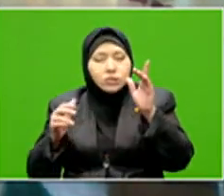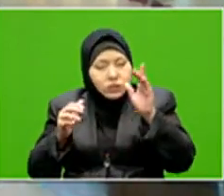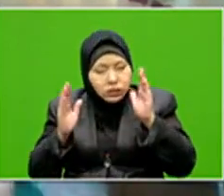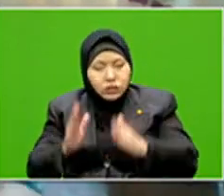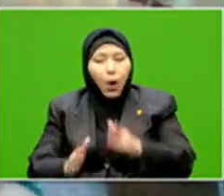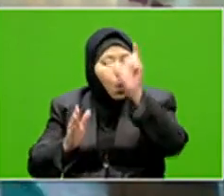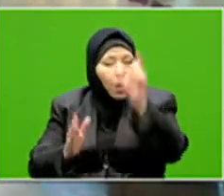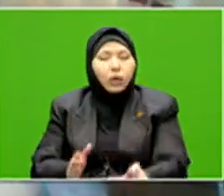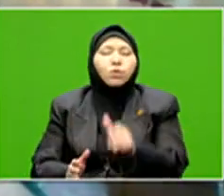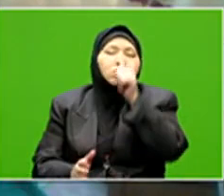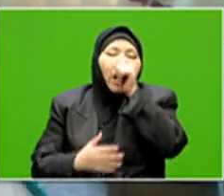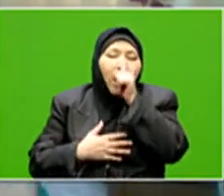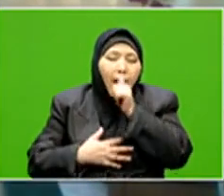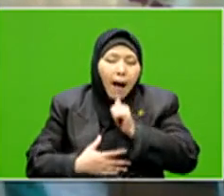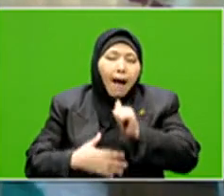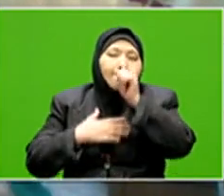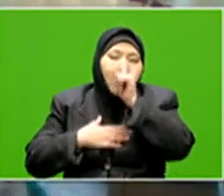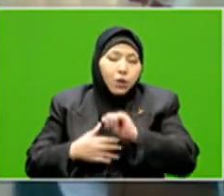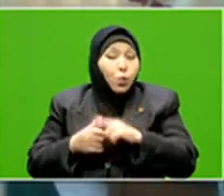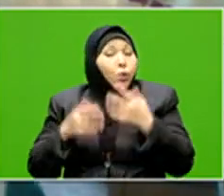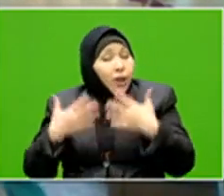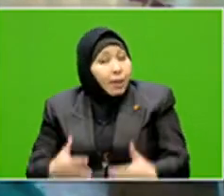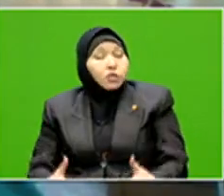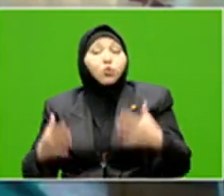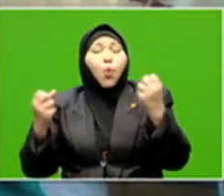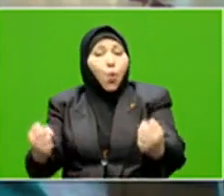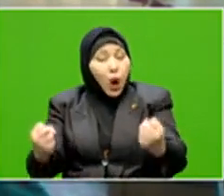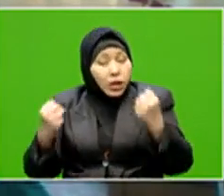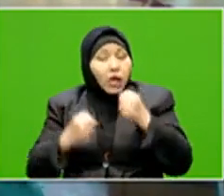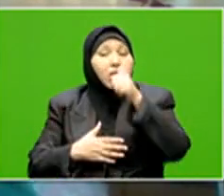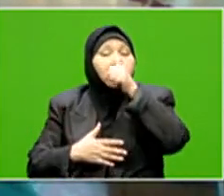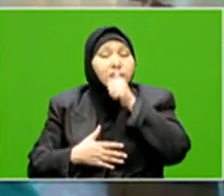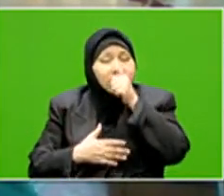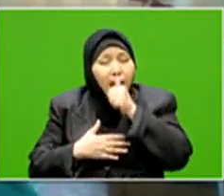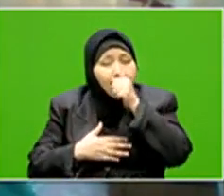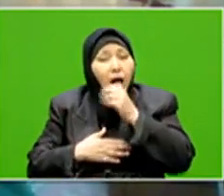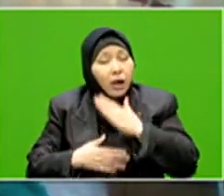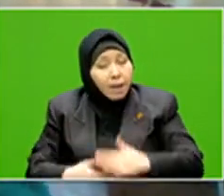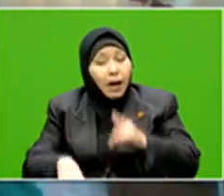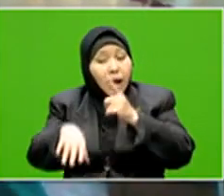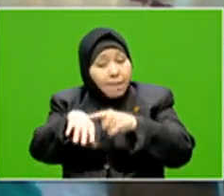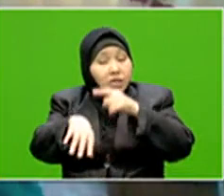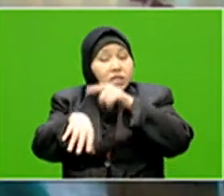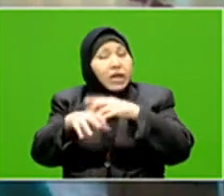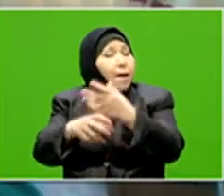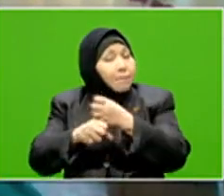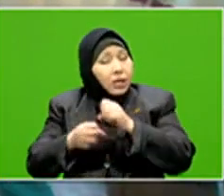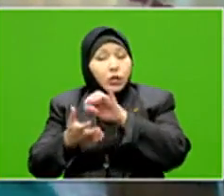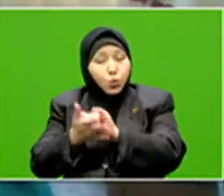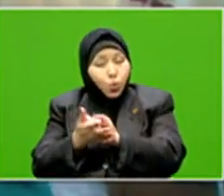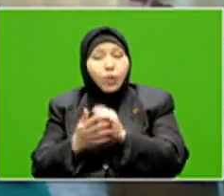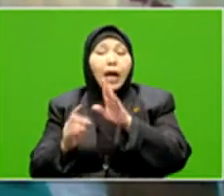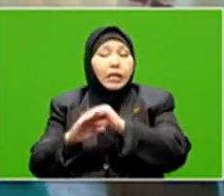dahulu bersabar, kemudian dia meneguhkan kesabaran yang telah pun diperolehi pada masa tersebut dengan salat yang